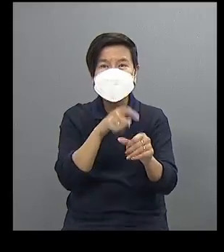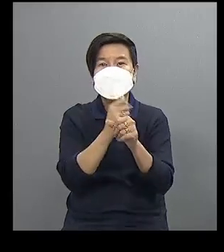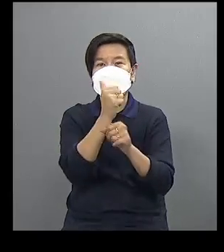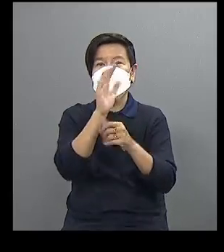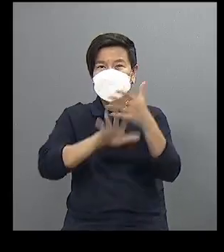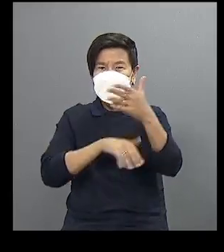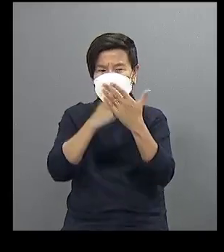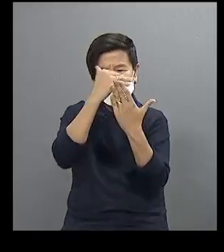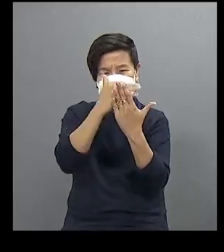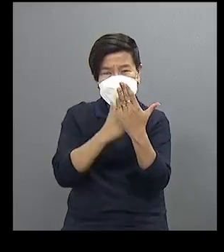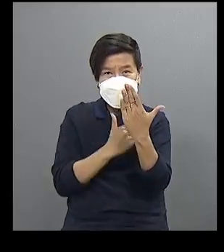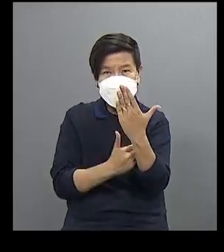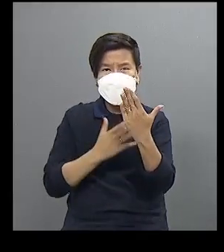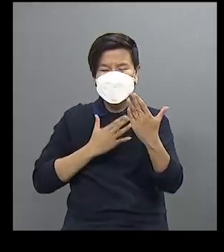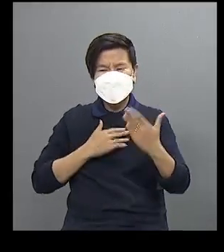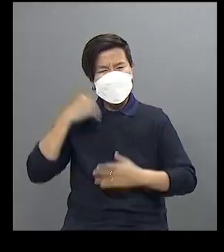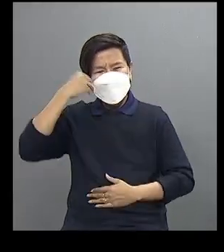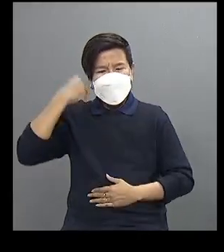ชอบทำของหายอยนลืมที่ลื